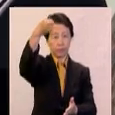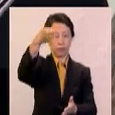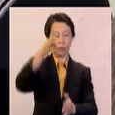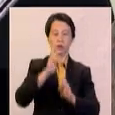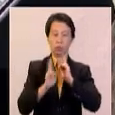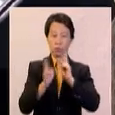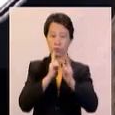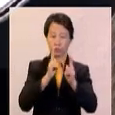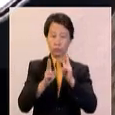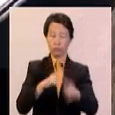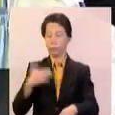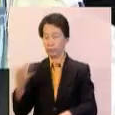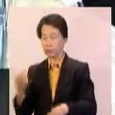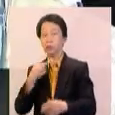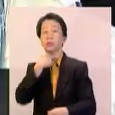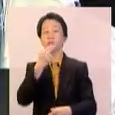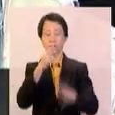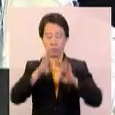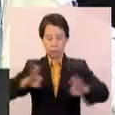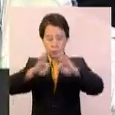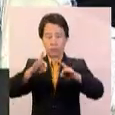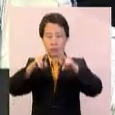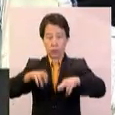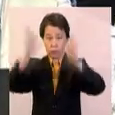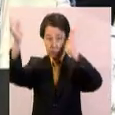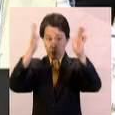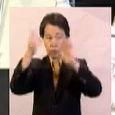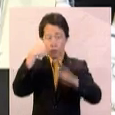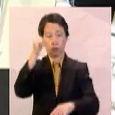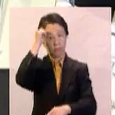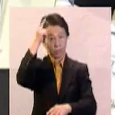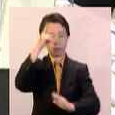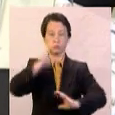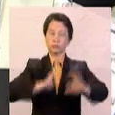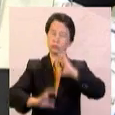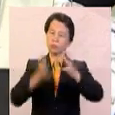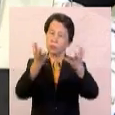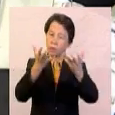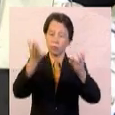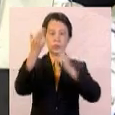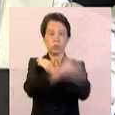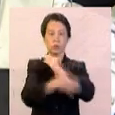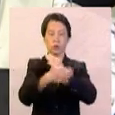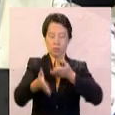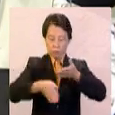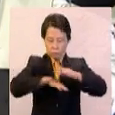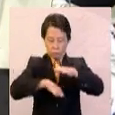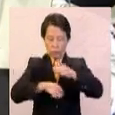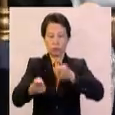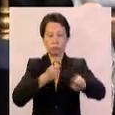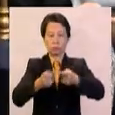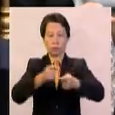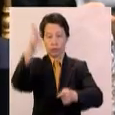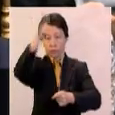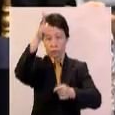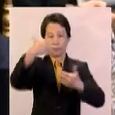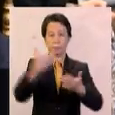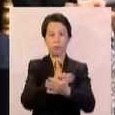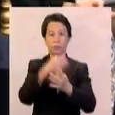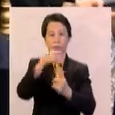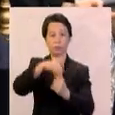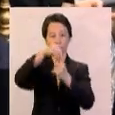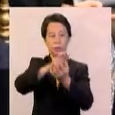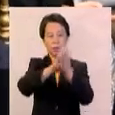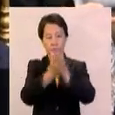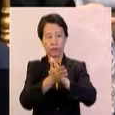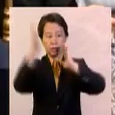Pada ucapannya juga, beliau menyuarakan kepentingan rakyat Malaysia untuk memahami aspirasi negara di bawah pentadbiran kerajaan baharu, terutamanya